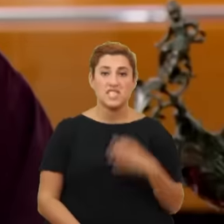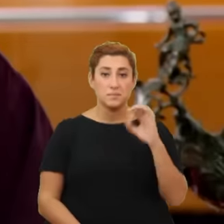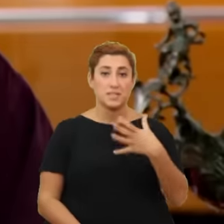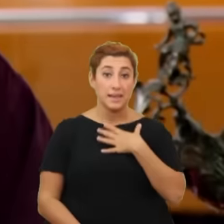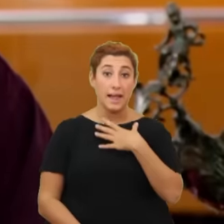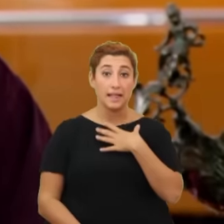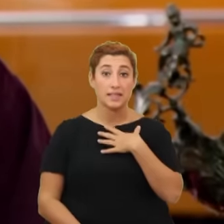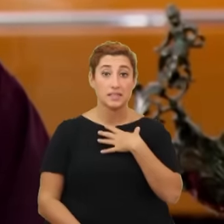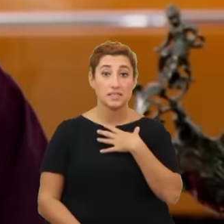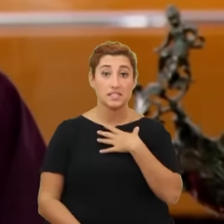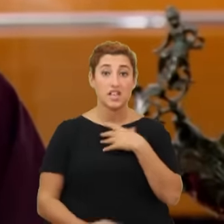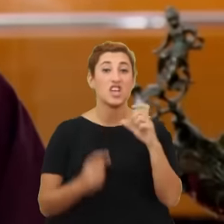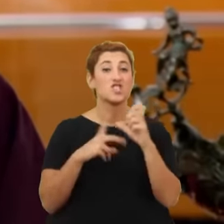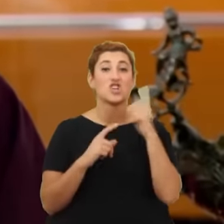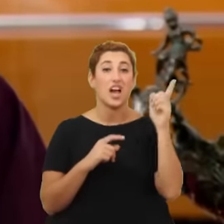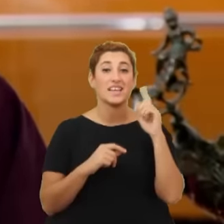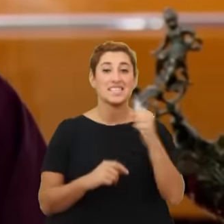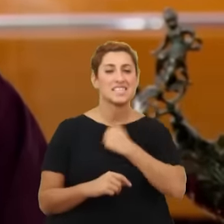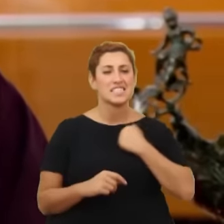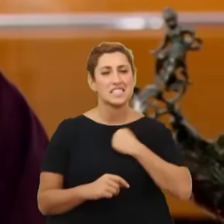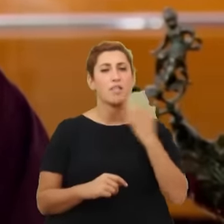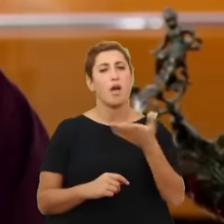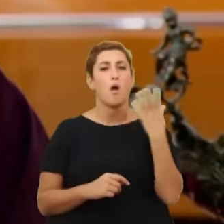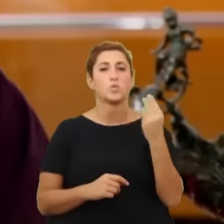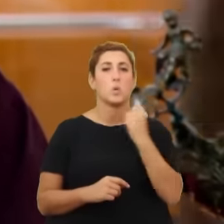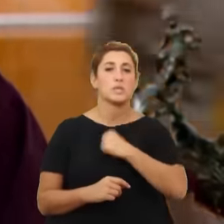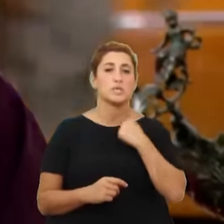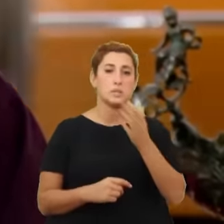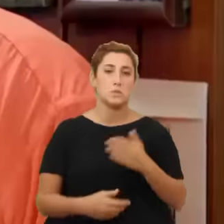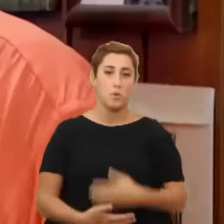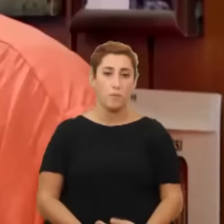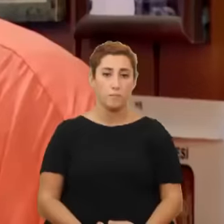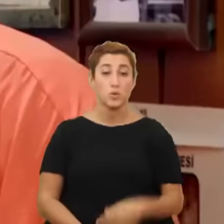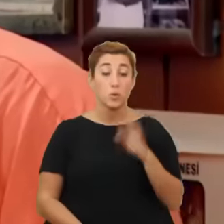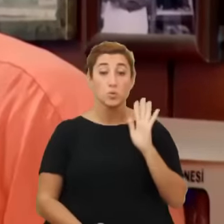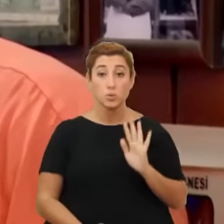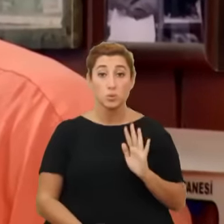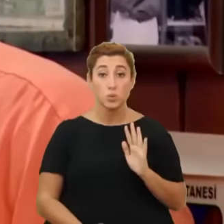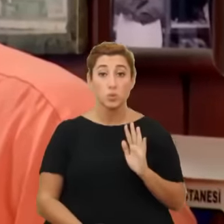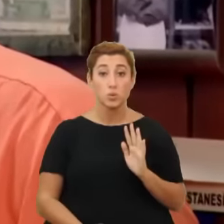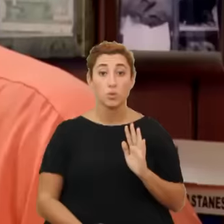Şimdi kendisine Şahin'e kızdığından daha çok kızıyor. Çünkü